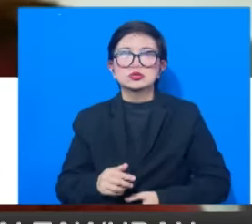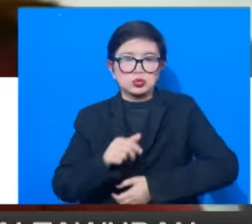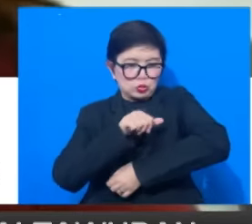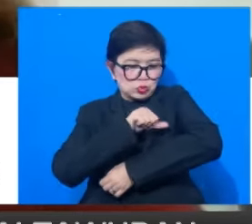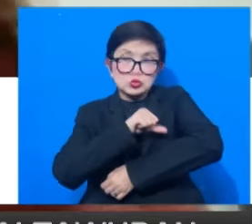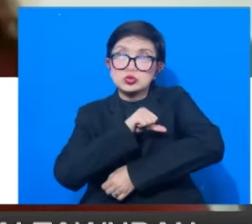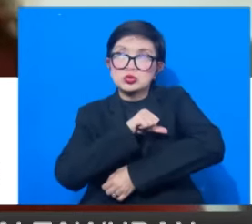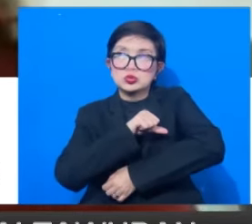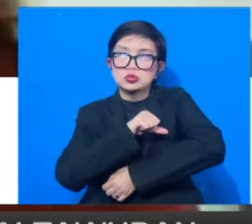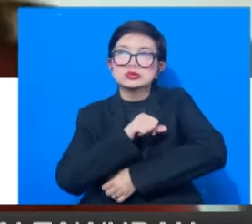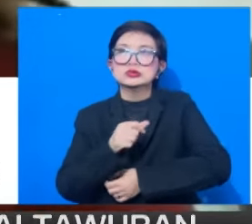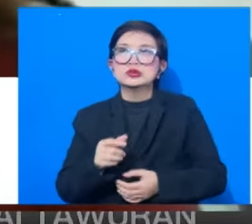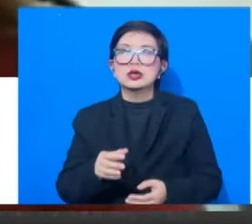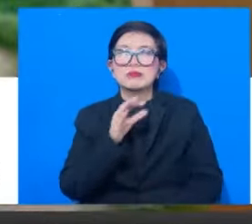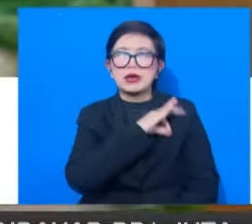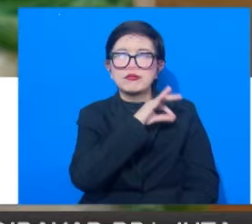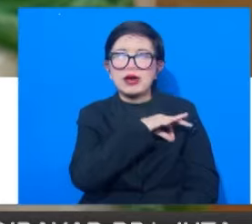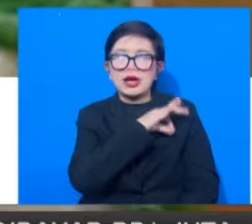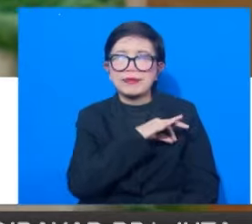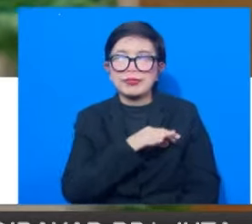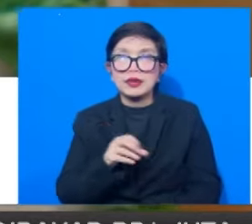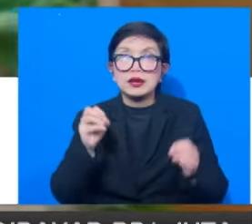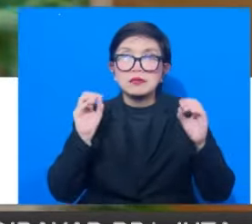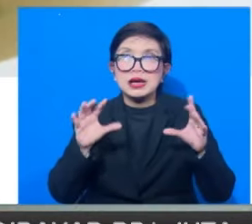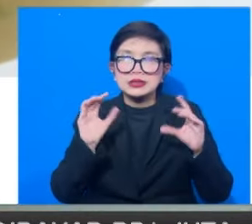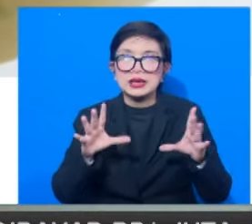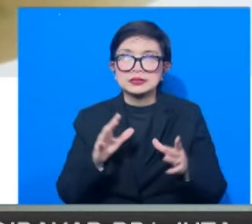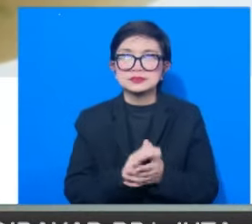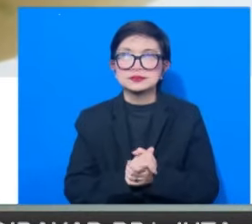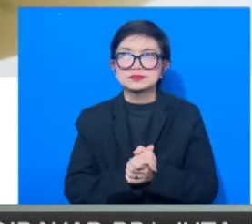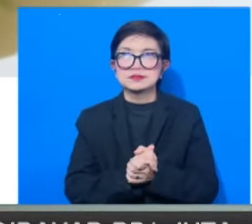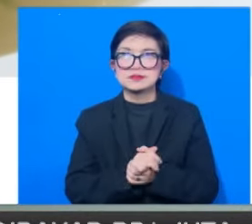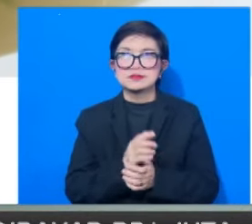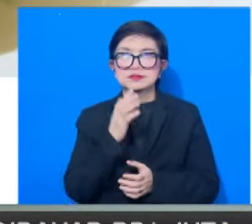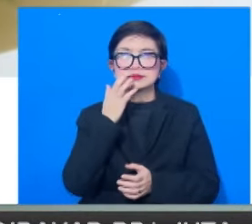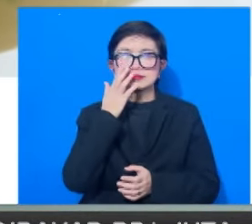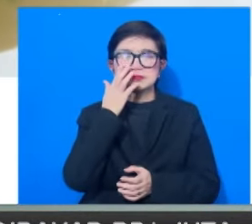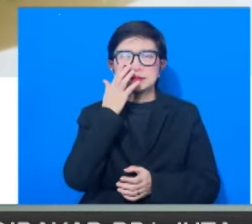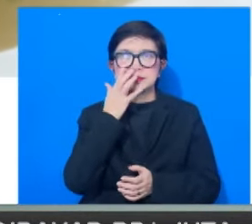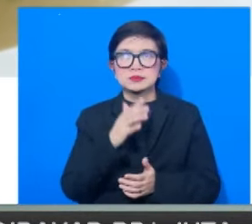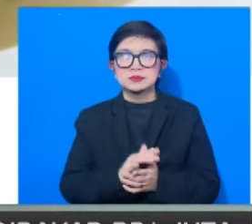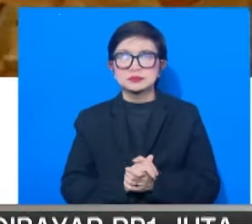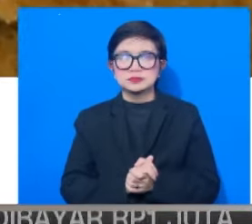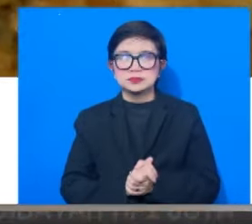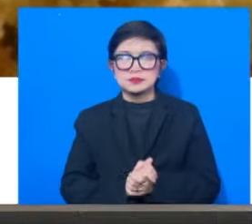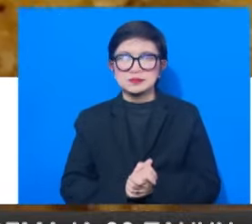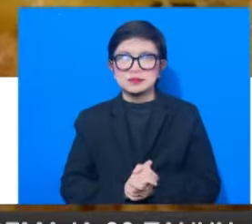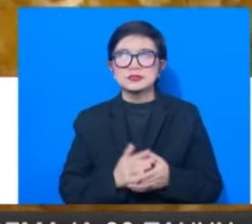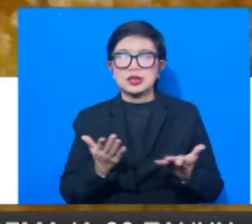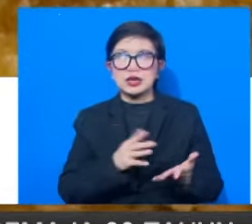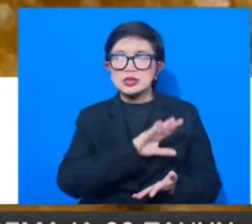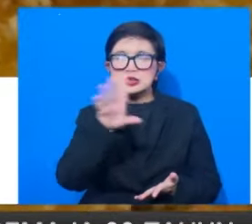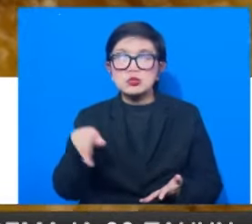sebenarnya manfaatnya lebih luas dari itu. Tidak hanya untuk pelancar ASI, jadi bukan berarti yang tidak menyusui nggak boleh makan gitu ya,